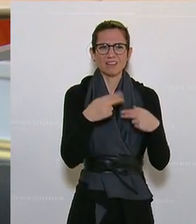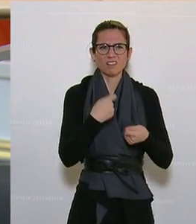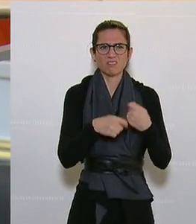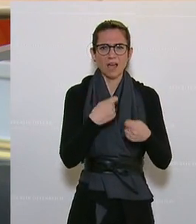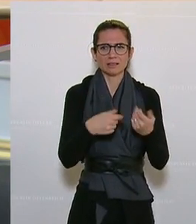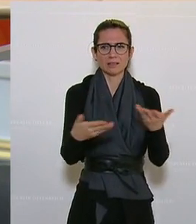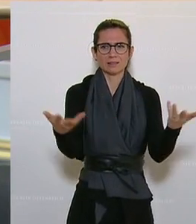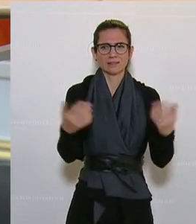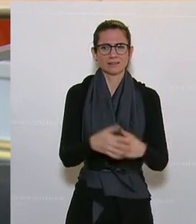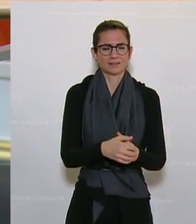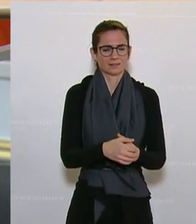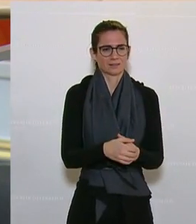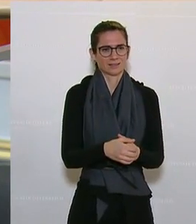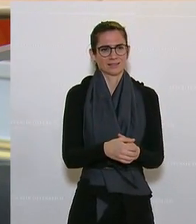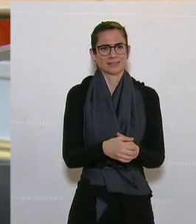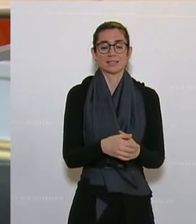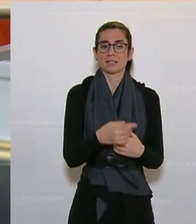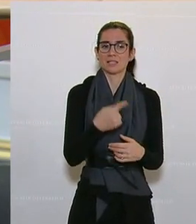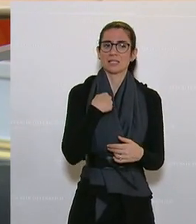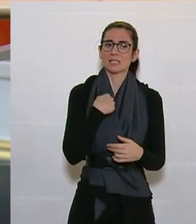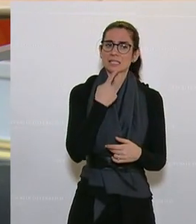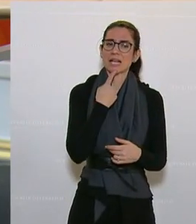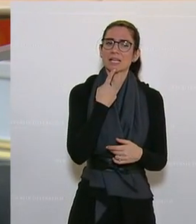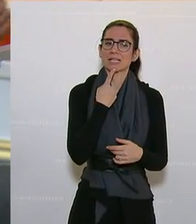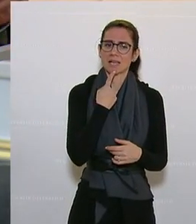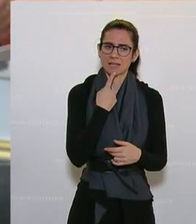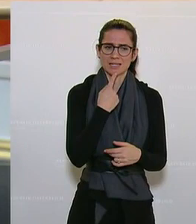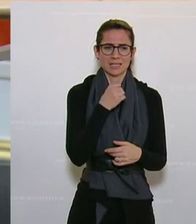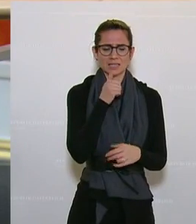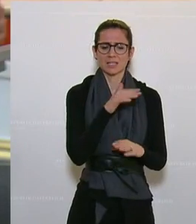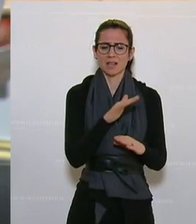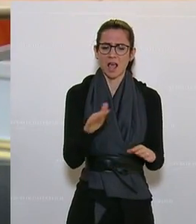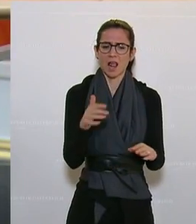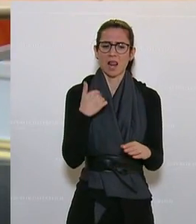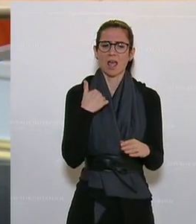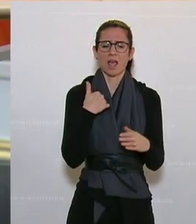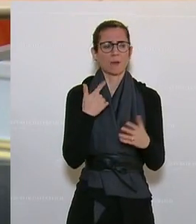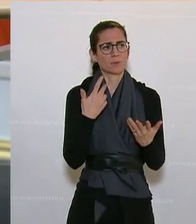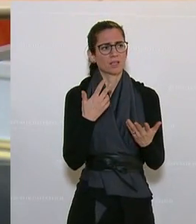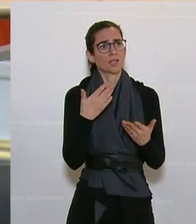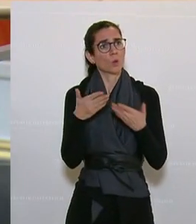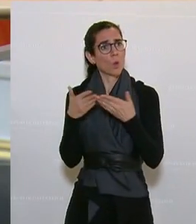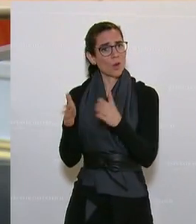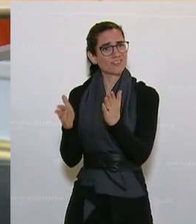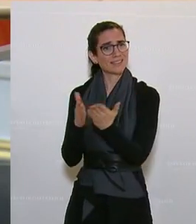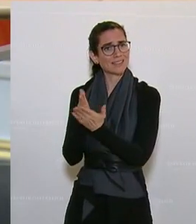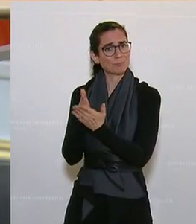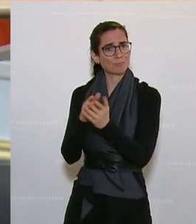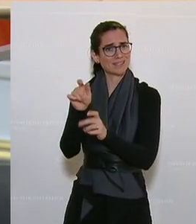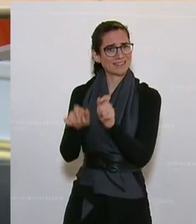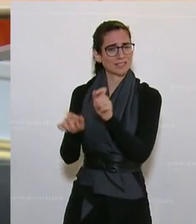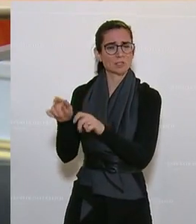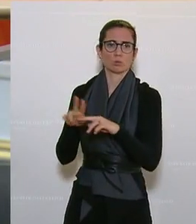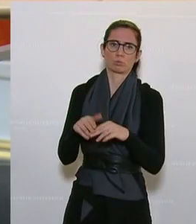Nun, ich möchte dazu sagen, dass es wohl zutreffend sein wird, dass nicht einmal alle, aber über größere Teile der öffentlich Bediensteten, sei es